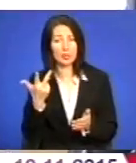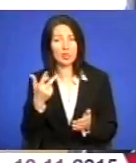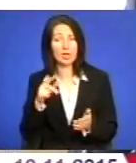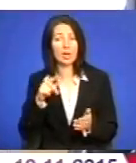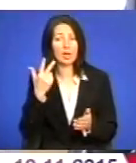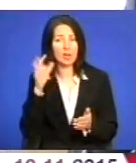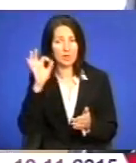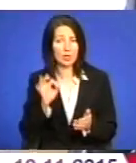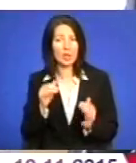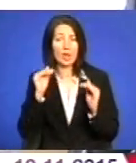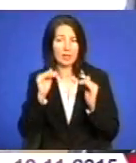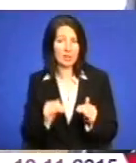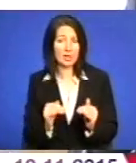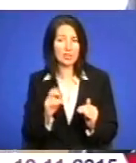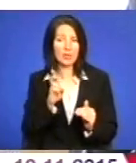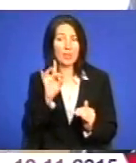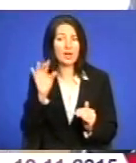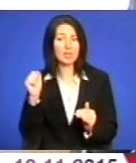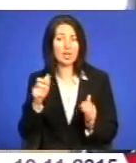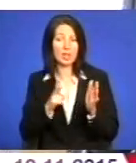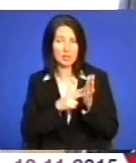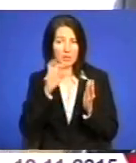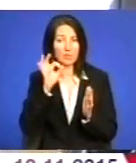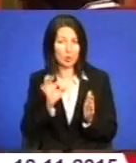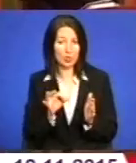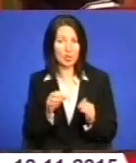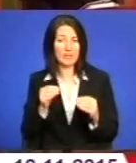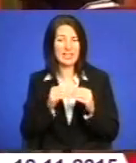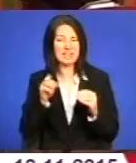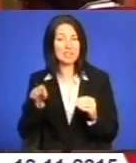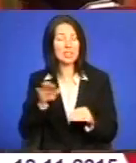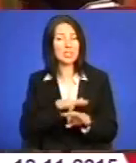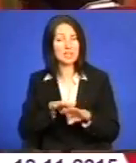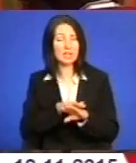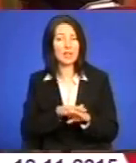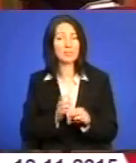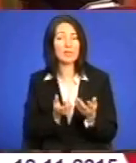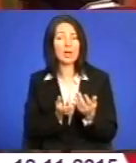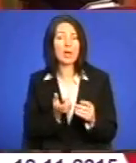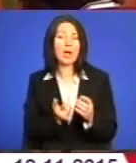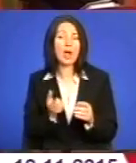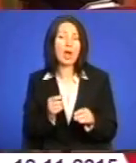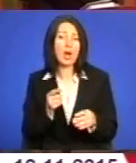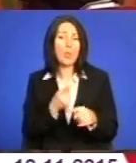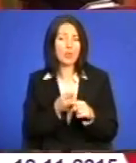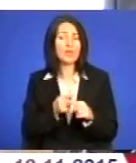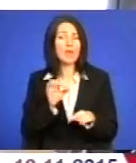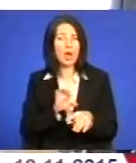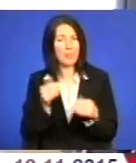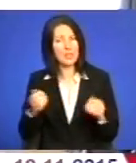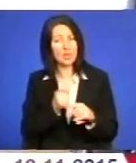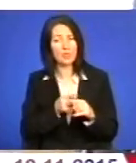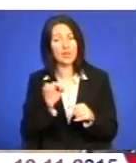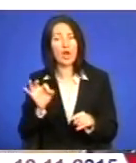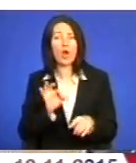54,3%. Найнижчий у Бережанському районі 7,5 на 10 тисяч населення. Більше половини хворих – діти до 18 років. Триває